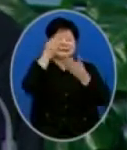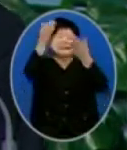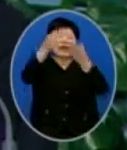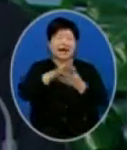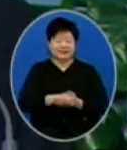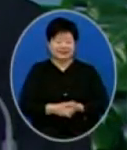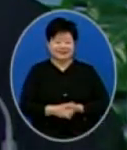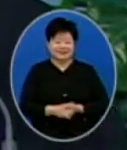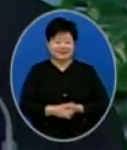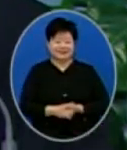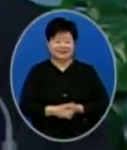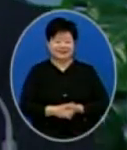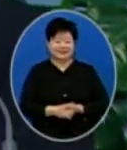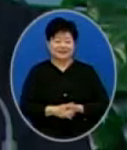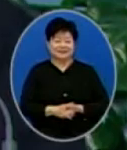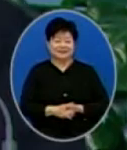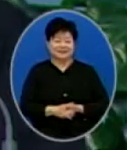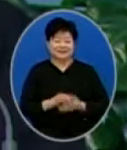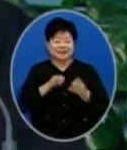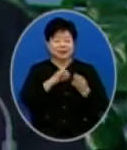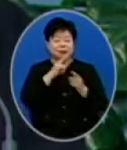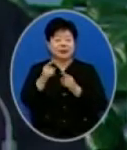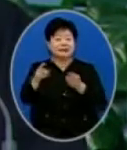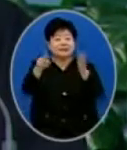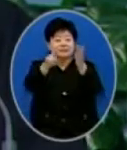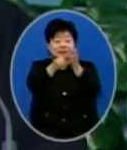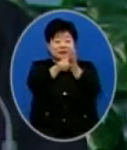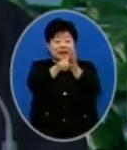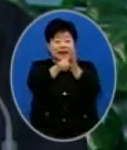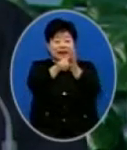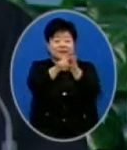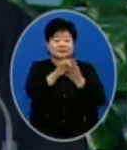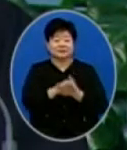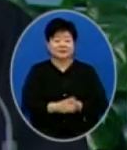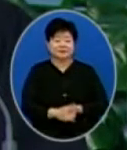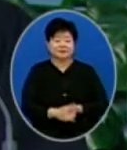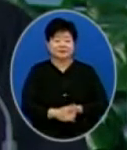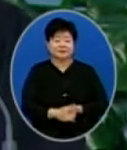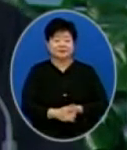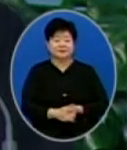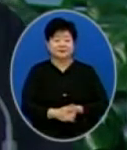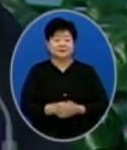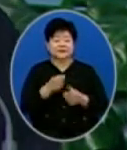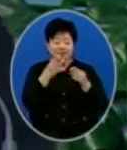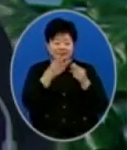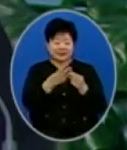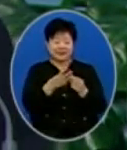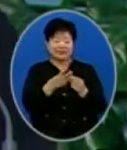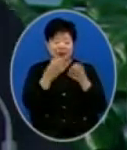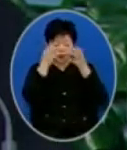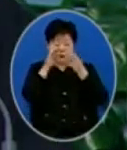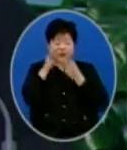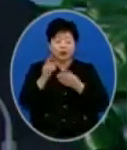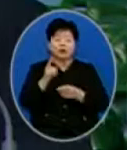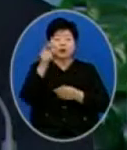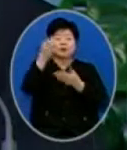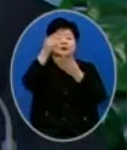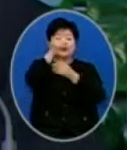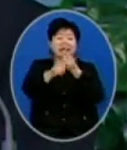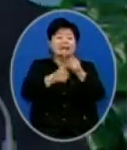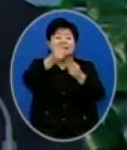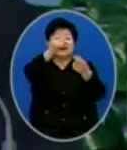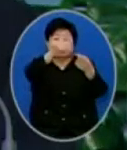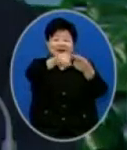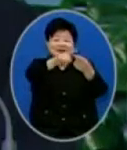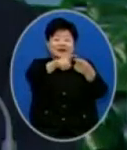높이 시리라 약속의 말씀을 믿습니다 셋째로 고난 후에 높여 주신 하나님에